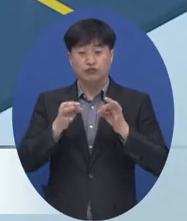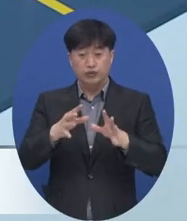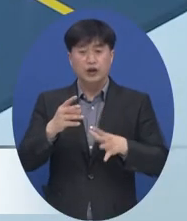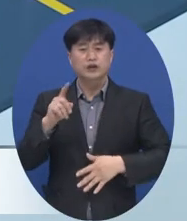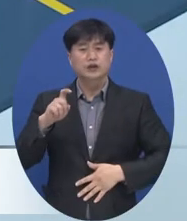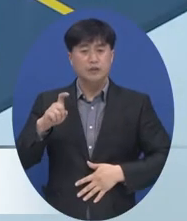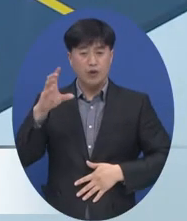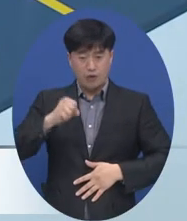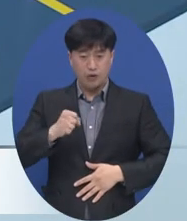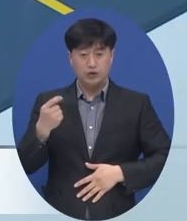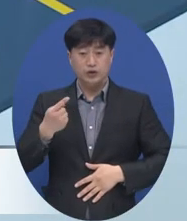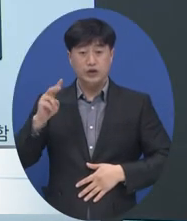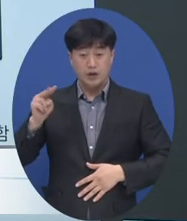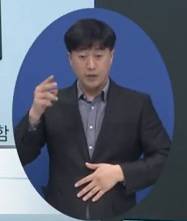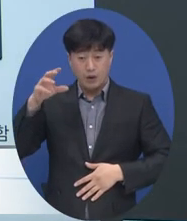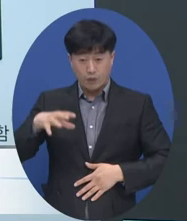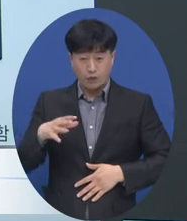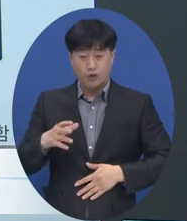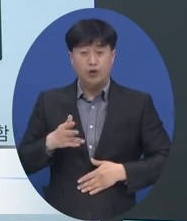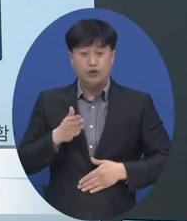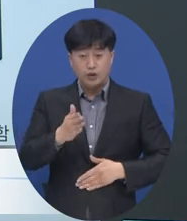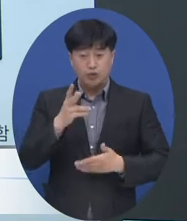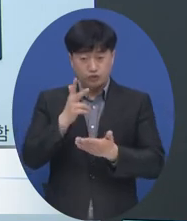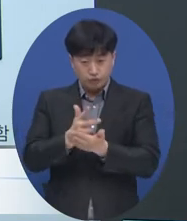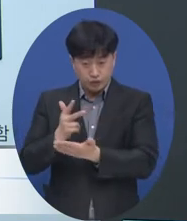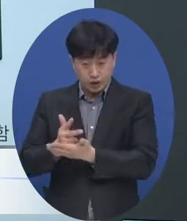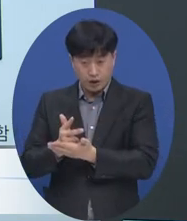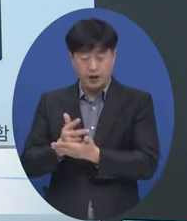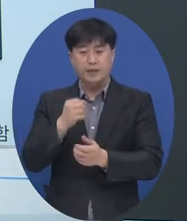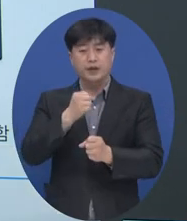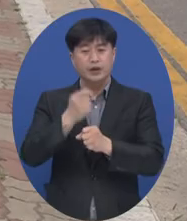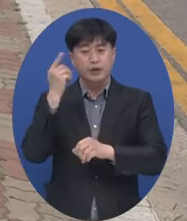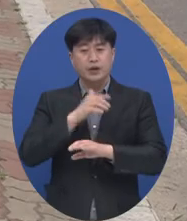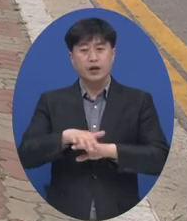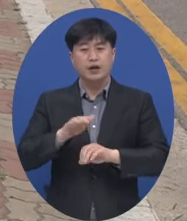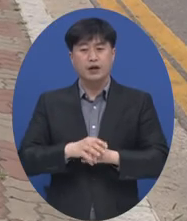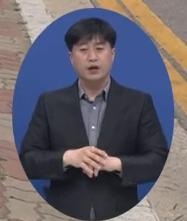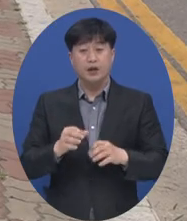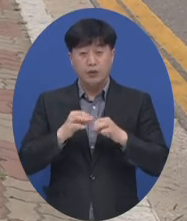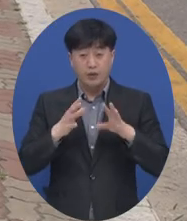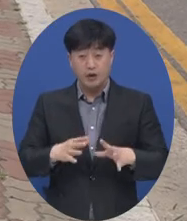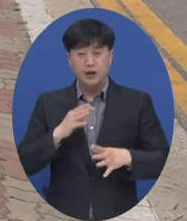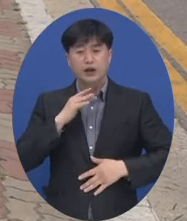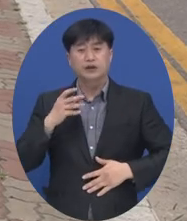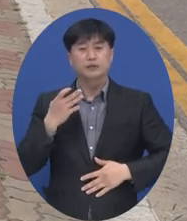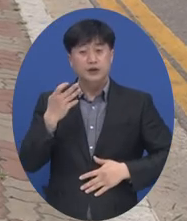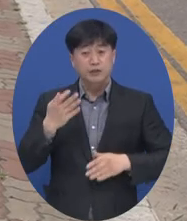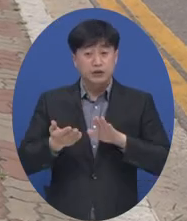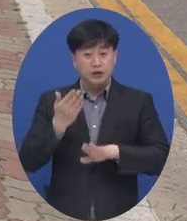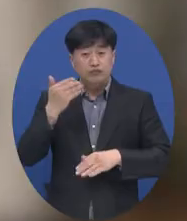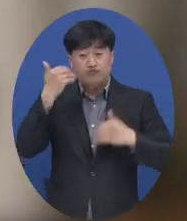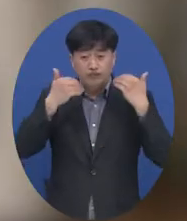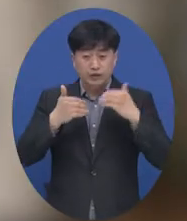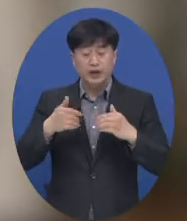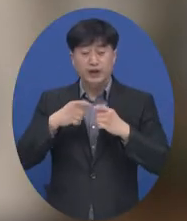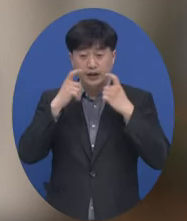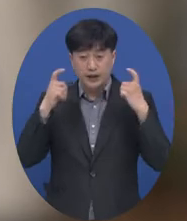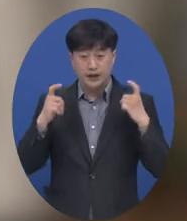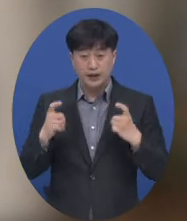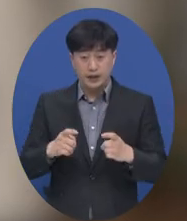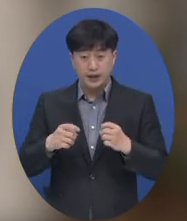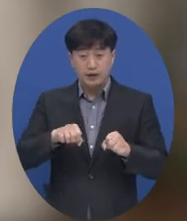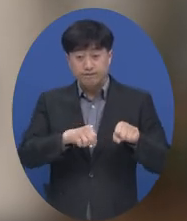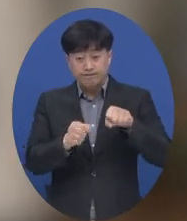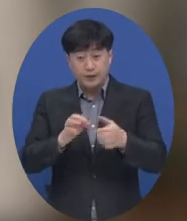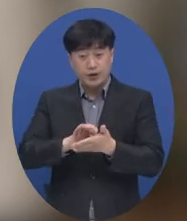1200여 곳에 개념 이동 장치 전용 주차장을 만듭니다 당분과 만 13세 이상이면 누구나 개인형 이동